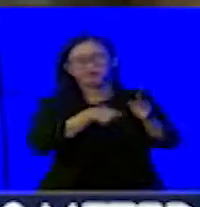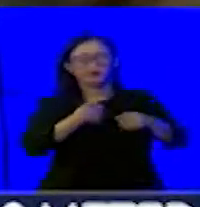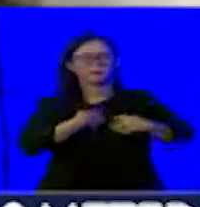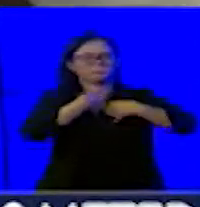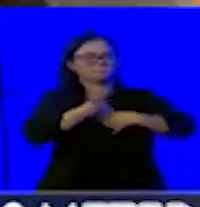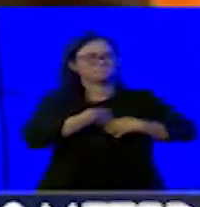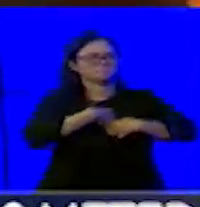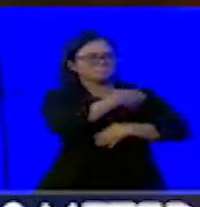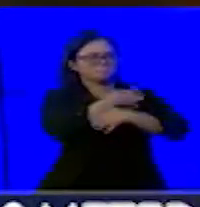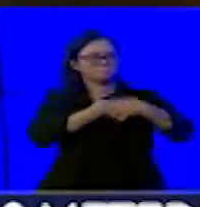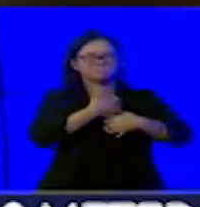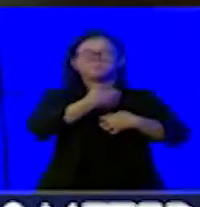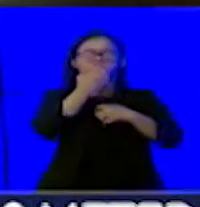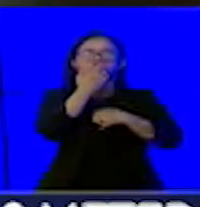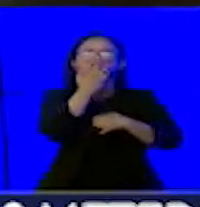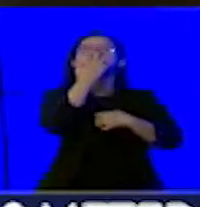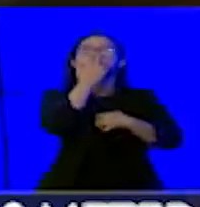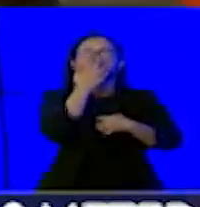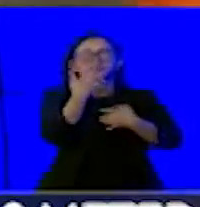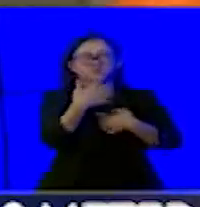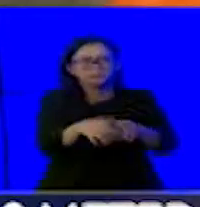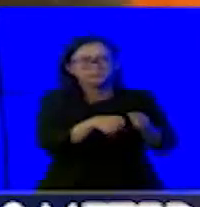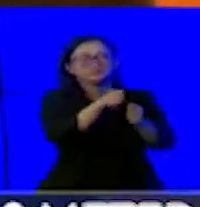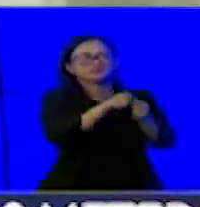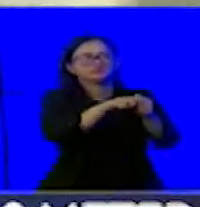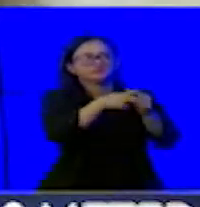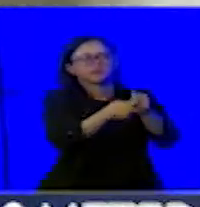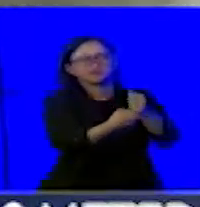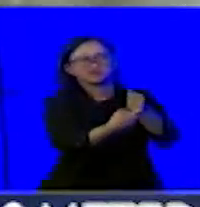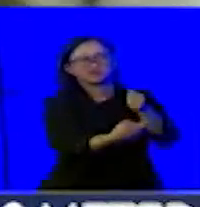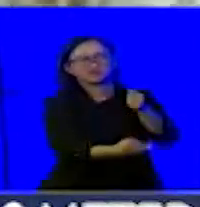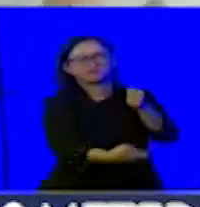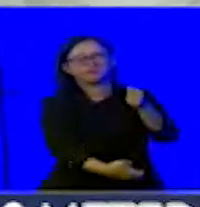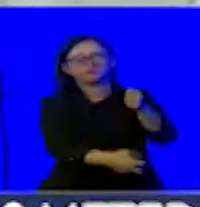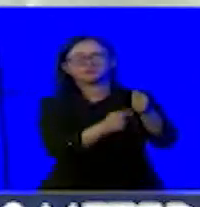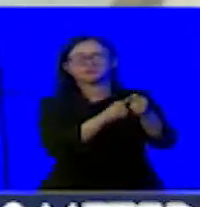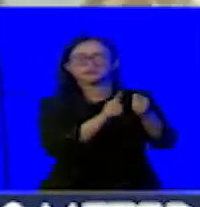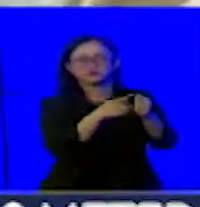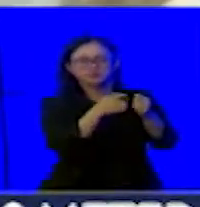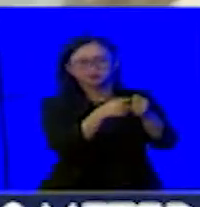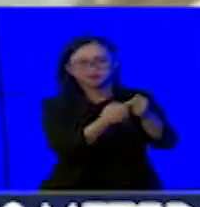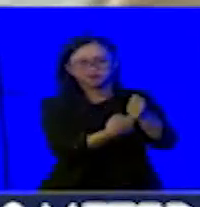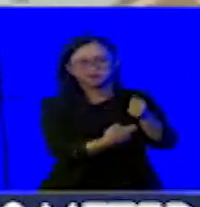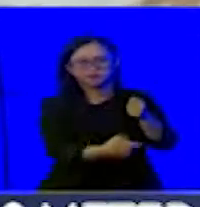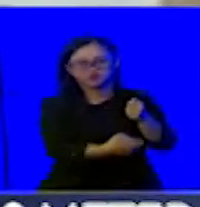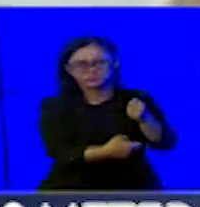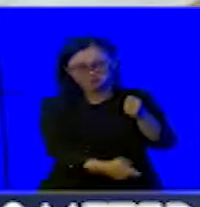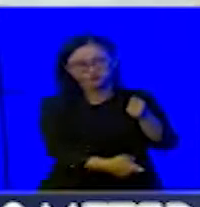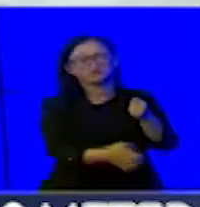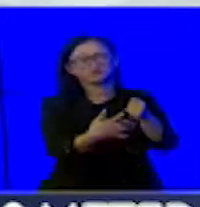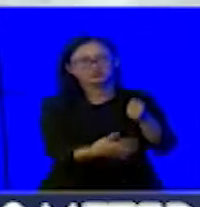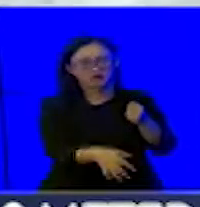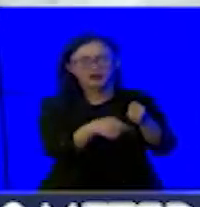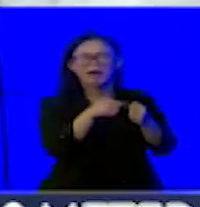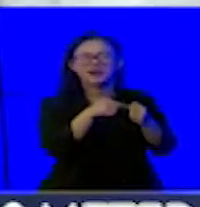tabung oksigen, petugas masuk ke sumur milik warga di Cilandak, Jakarta Selatan yang lama sudah tidak terpakai. Lu ke tembok, nah arah gitu. Dalam